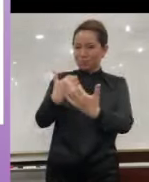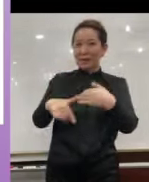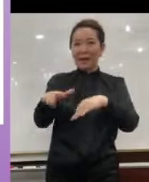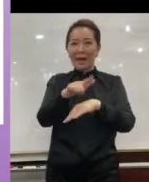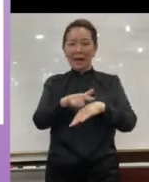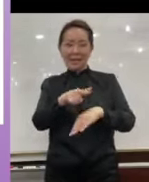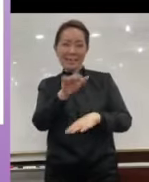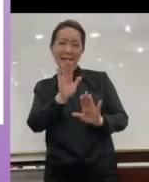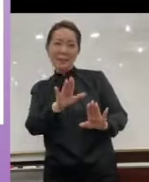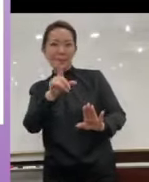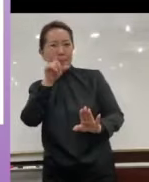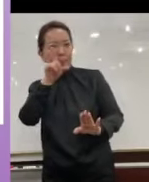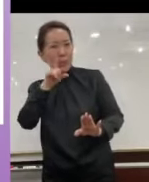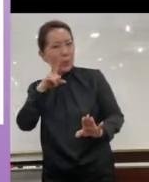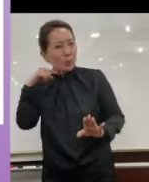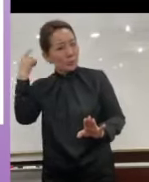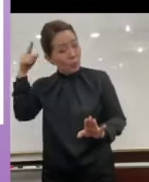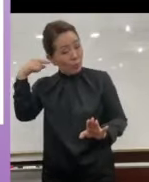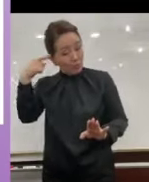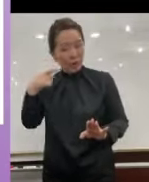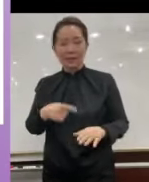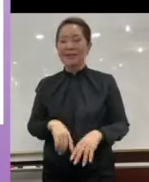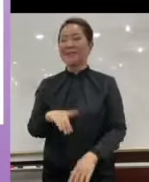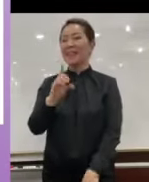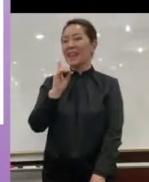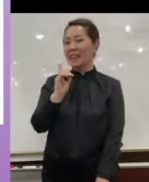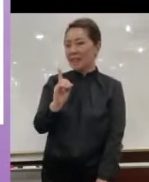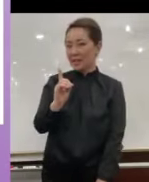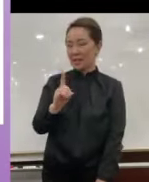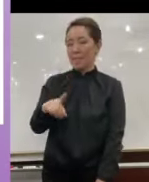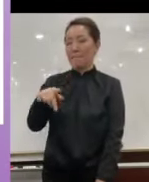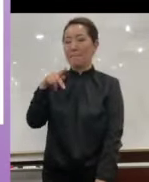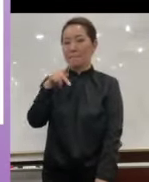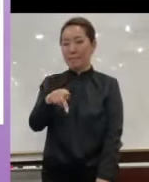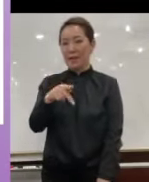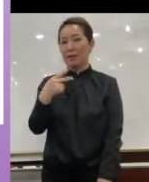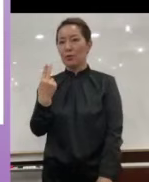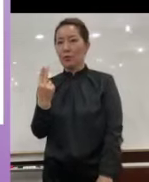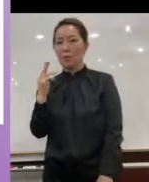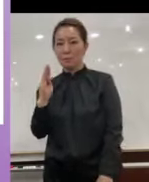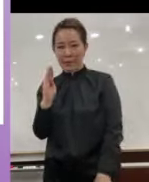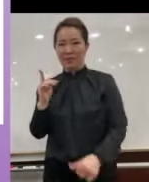ийм бодлын үндсэн дээр DPAP нэрсэн юм аа.